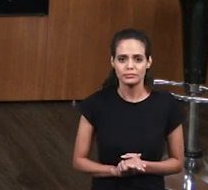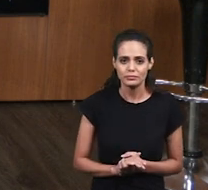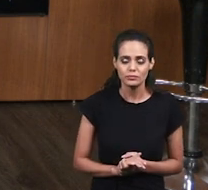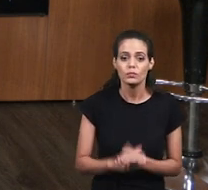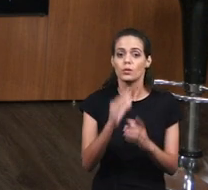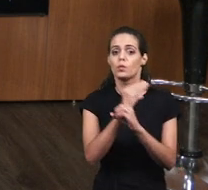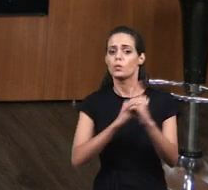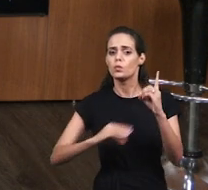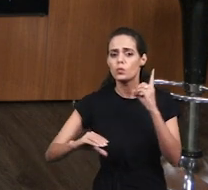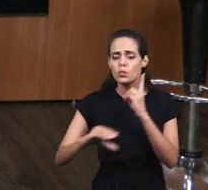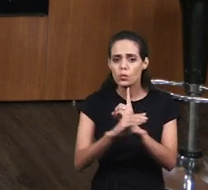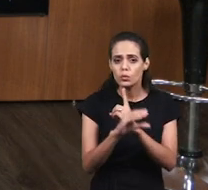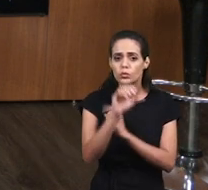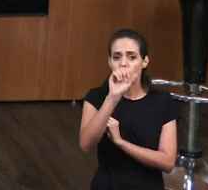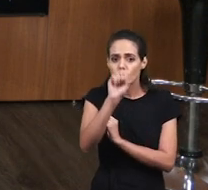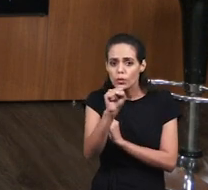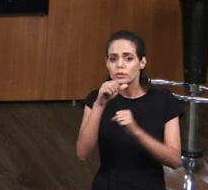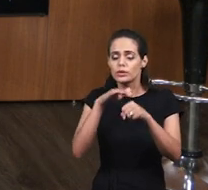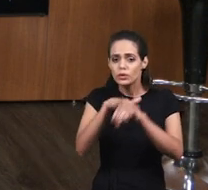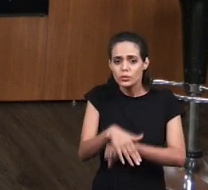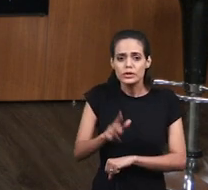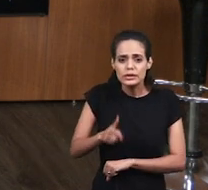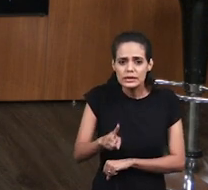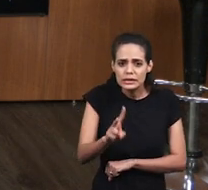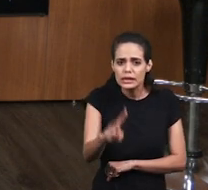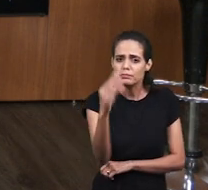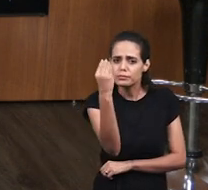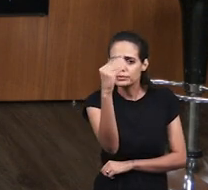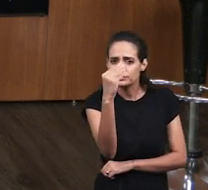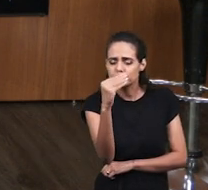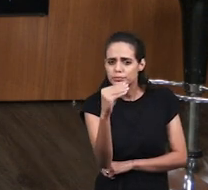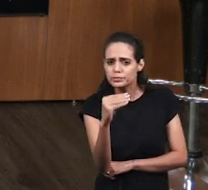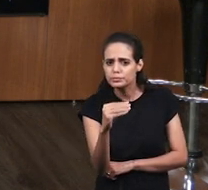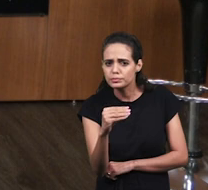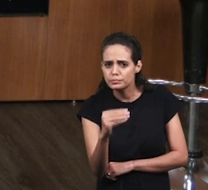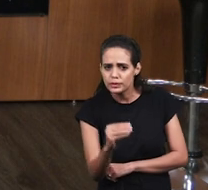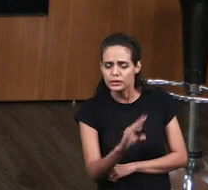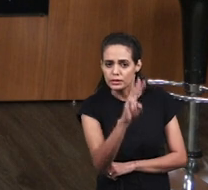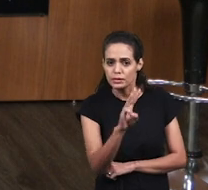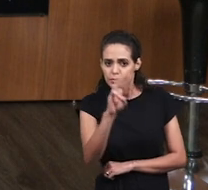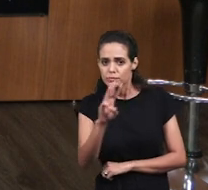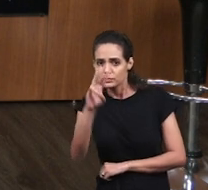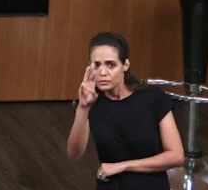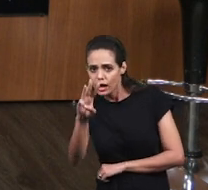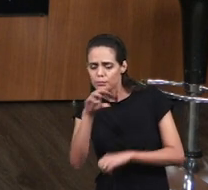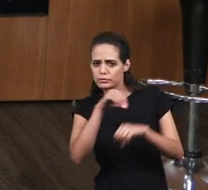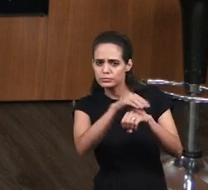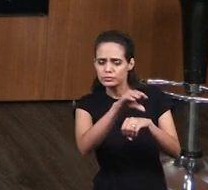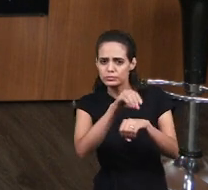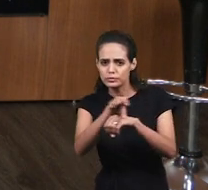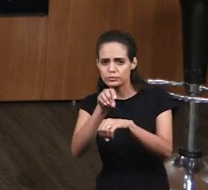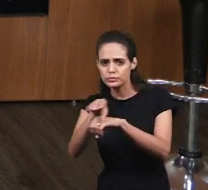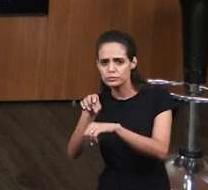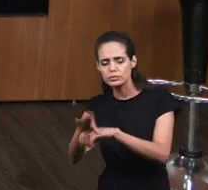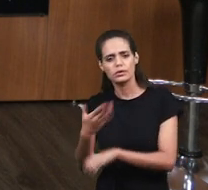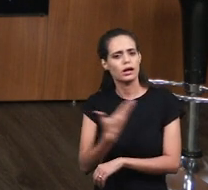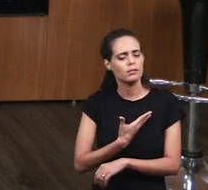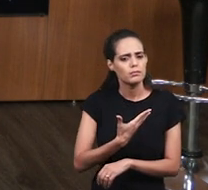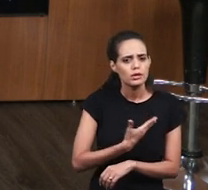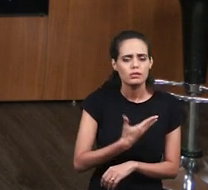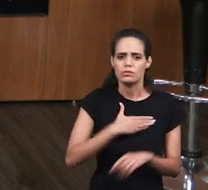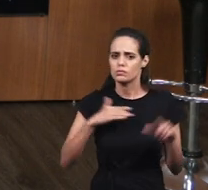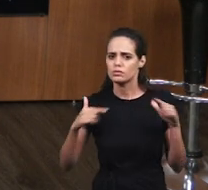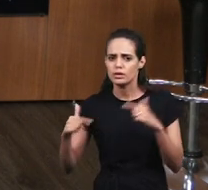un culte inédit est posté. Profitez-en. Envoyez les liens des cultes pour vos amis, vos collègues de travail